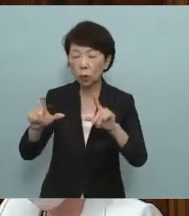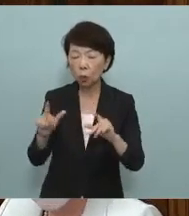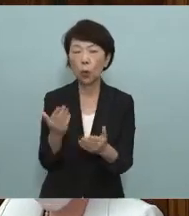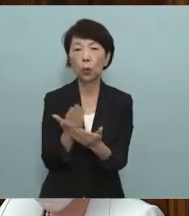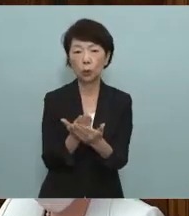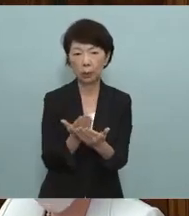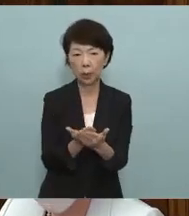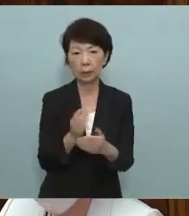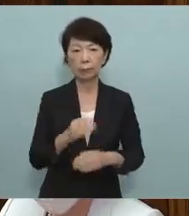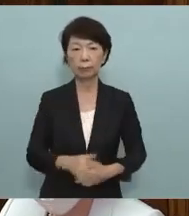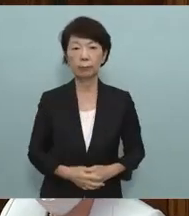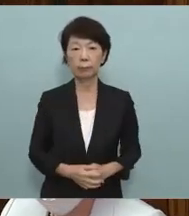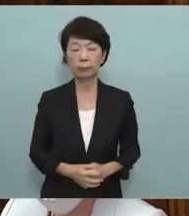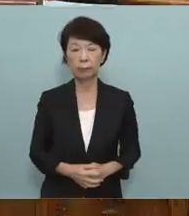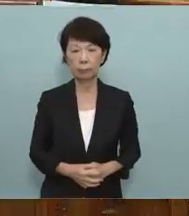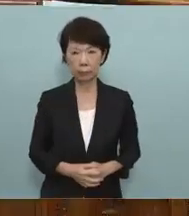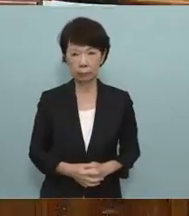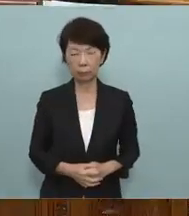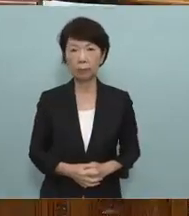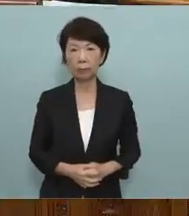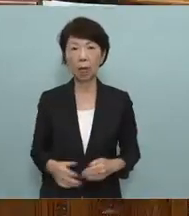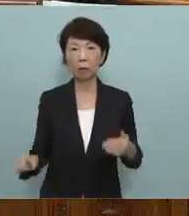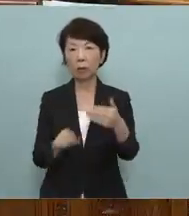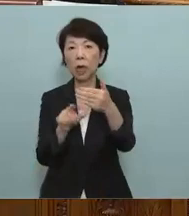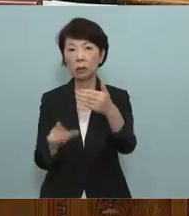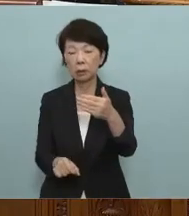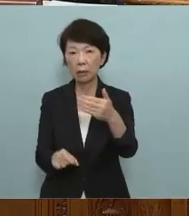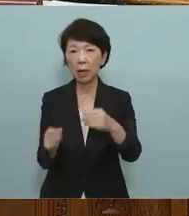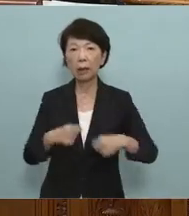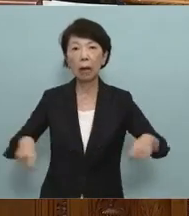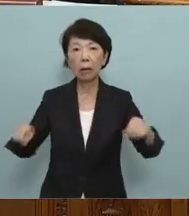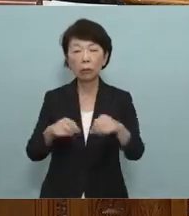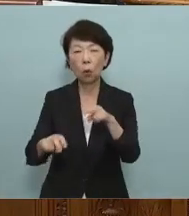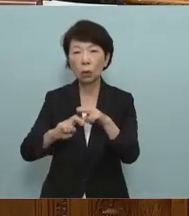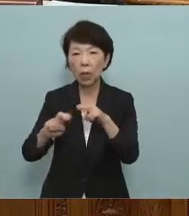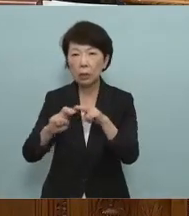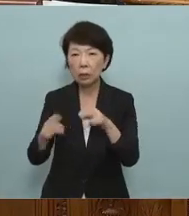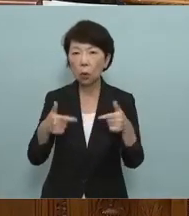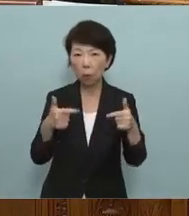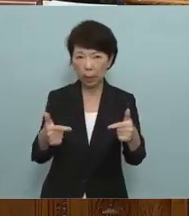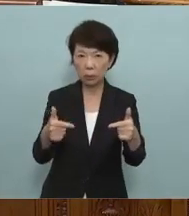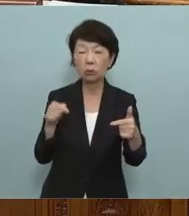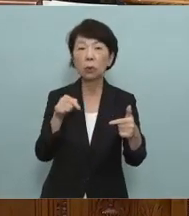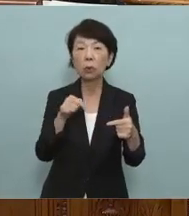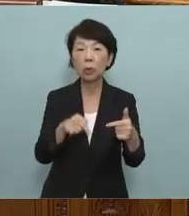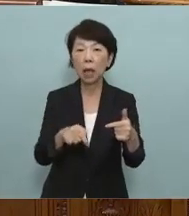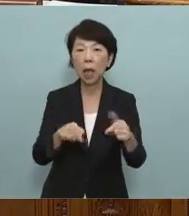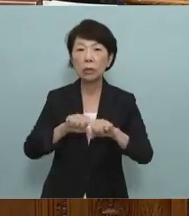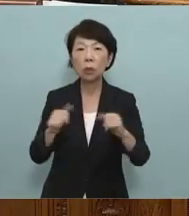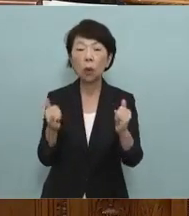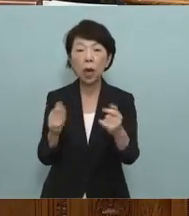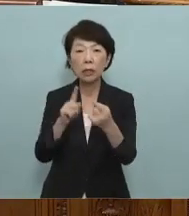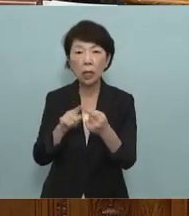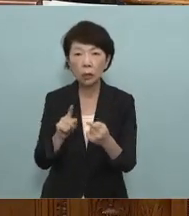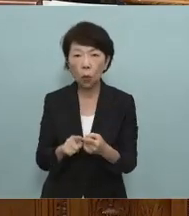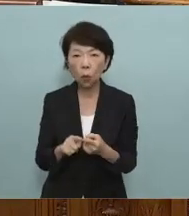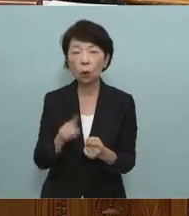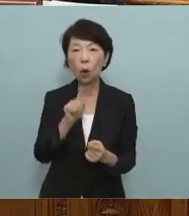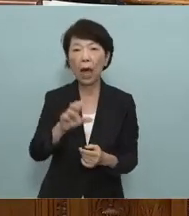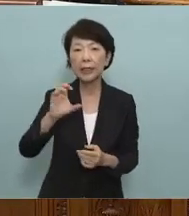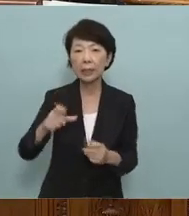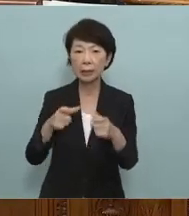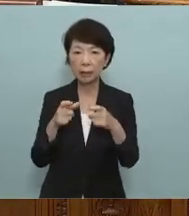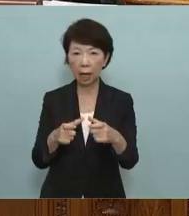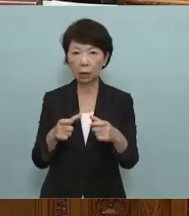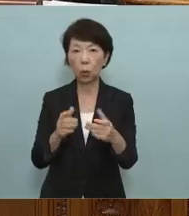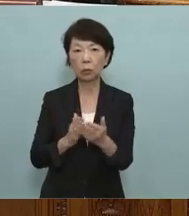ます。先月、関東圏の鉄道やバスにおいて、障害者用 IC カードが